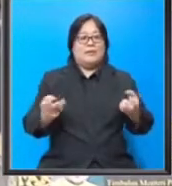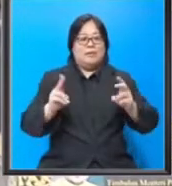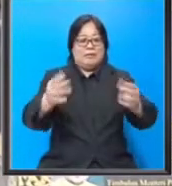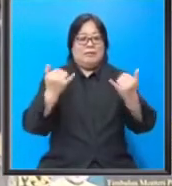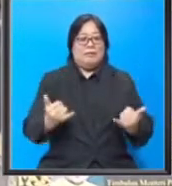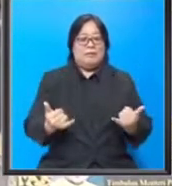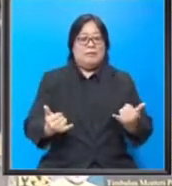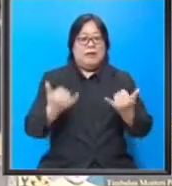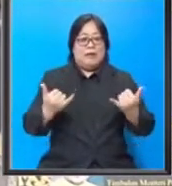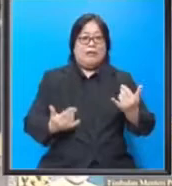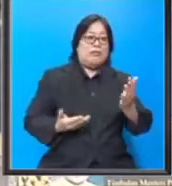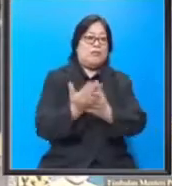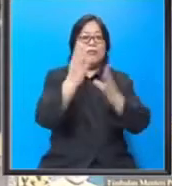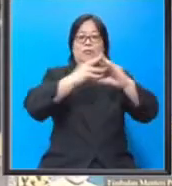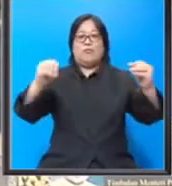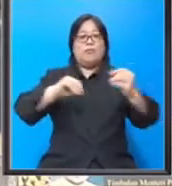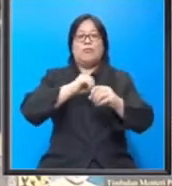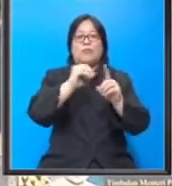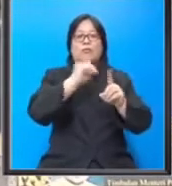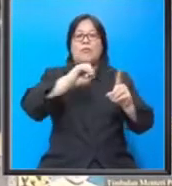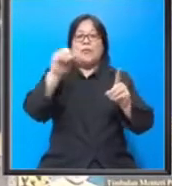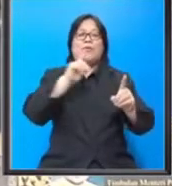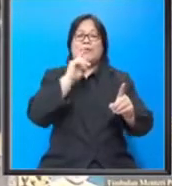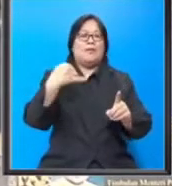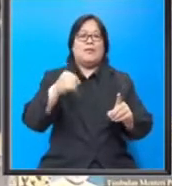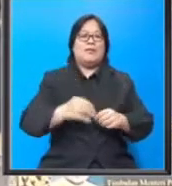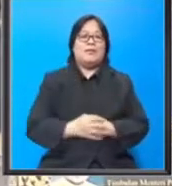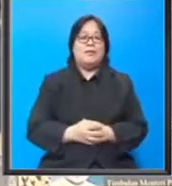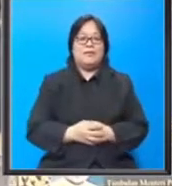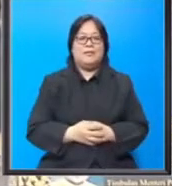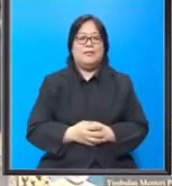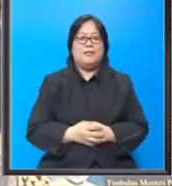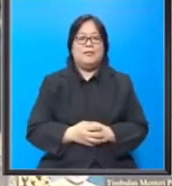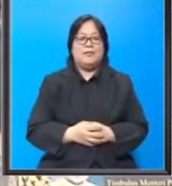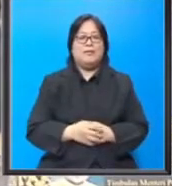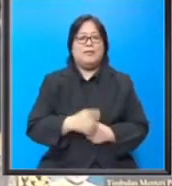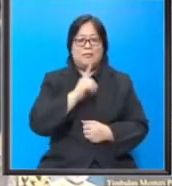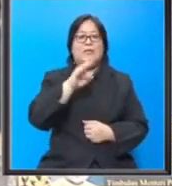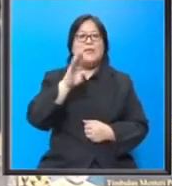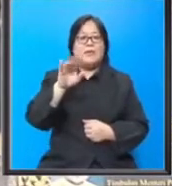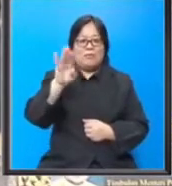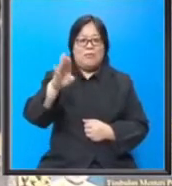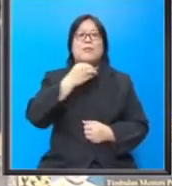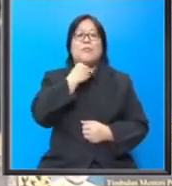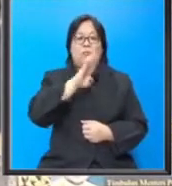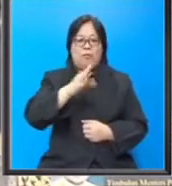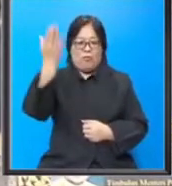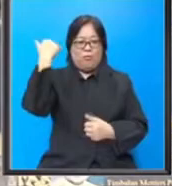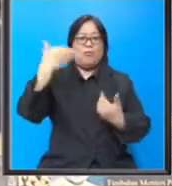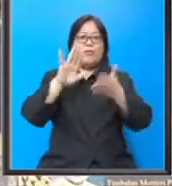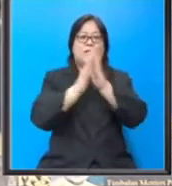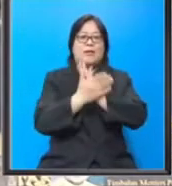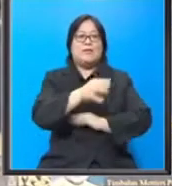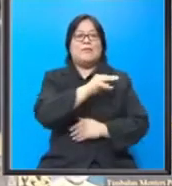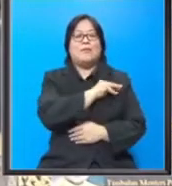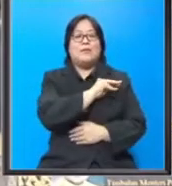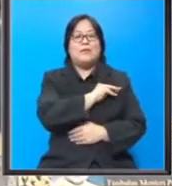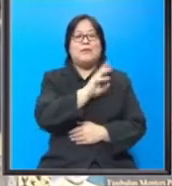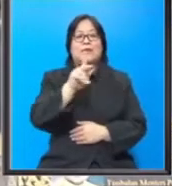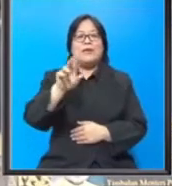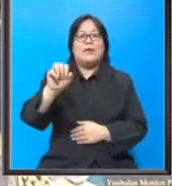hari ini jadi hari ini kita nafsu saya satu patut itu tidak memang yang Mermaid beberapa menit pernah menjadi menteri